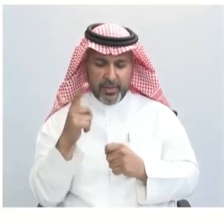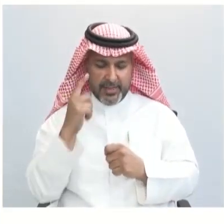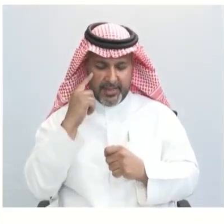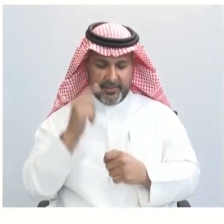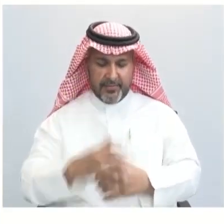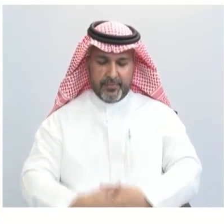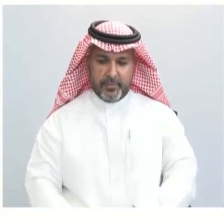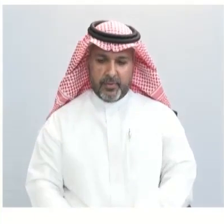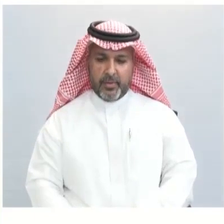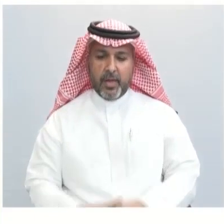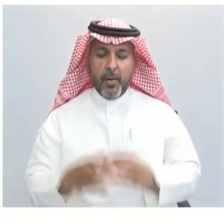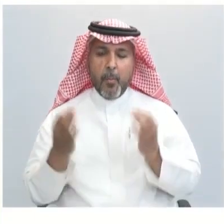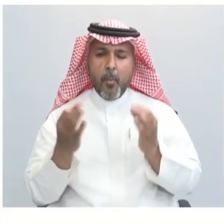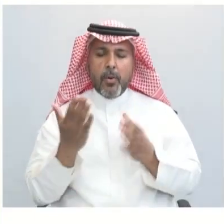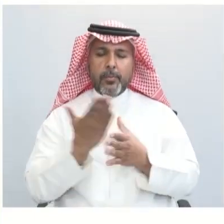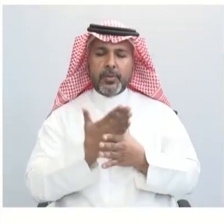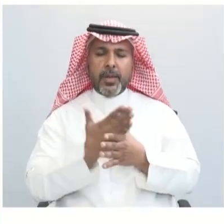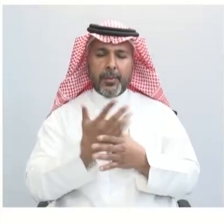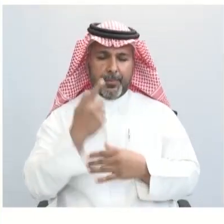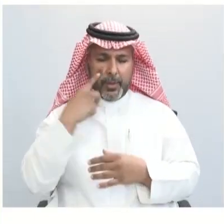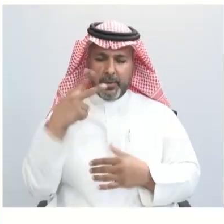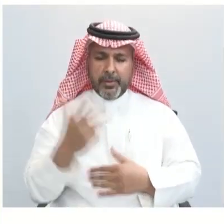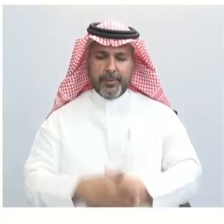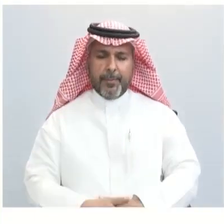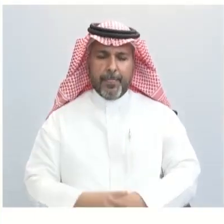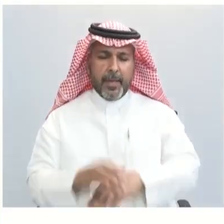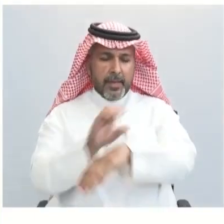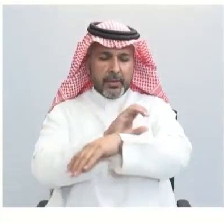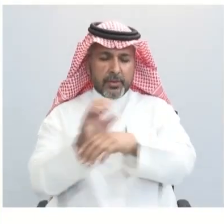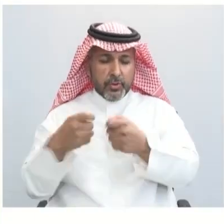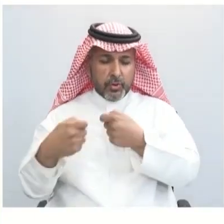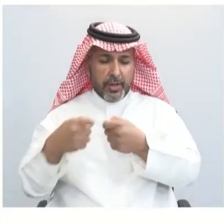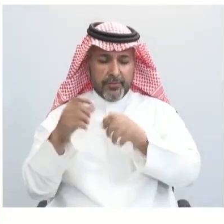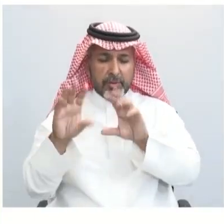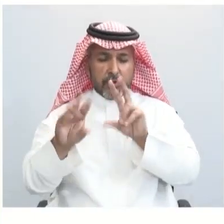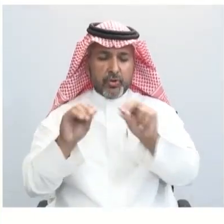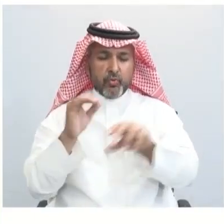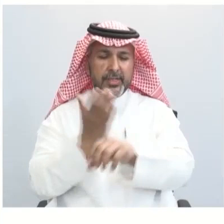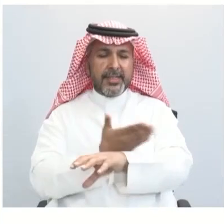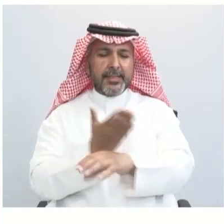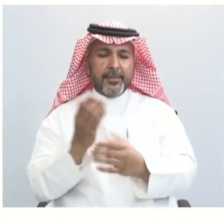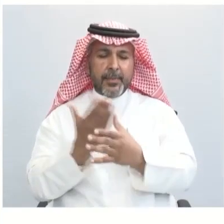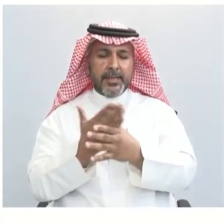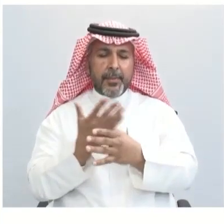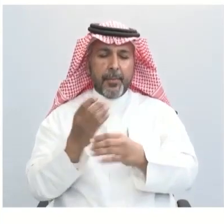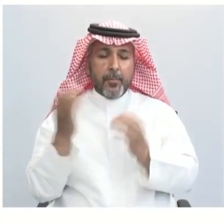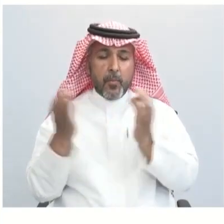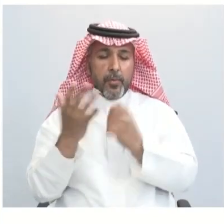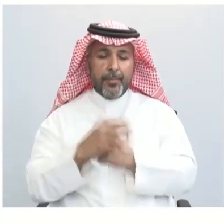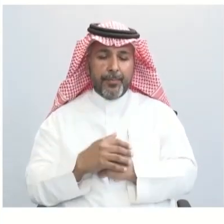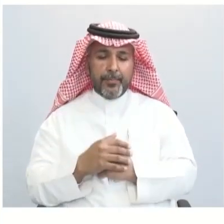أهمية التسويق عبر البريد الإلكتروني، يساعد في الوصول إلى العملاء المستهدفين والتواصل معهم